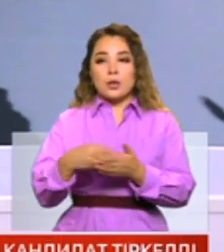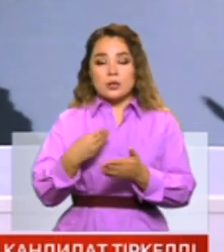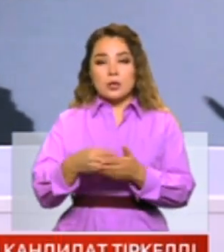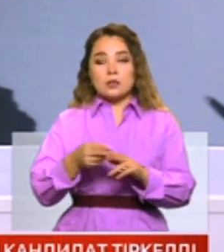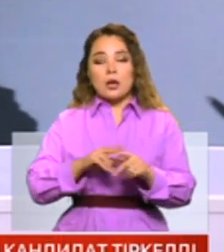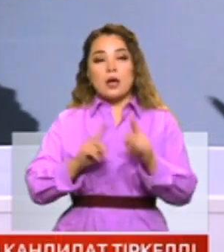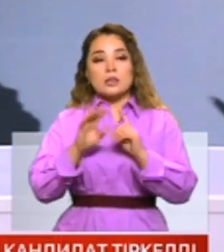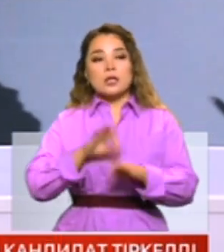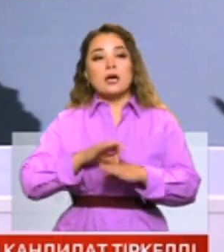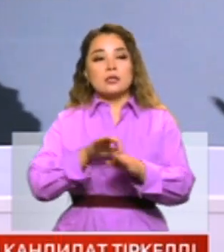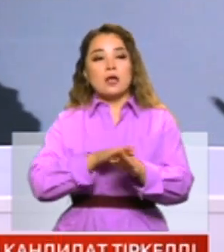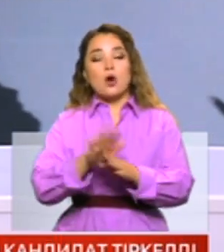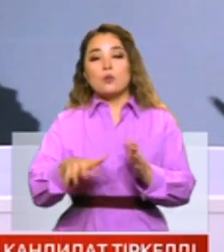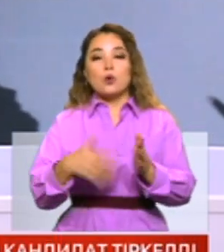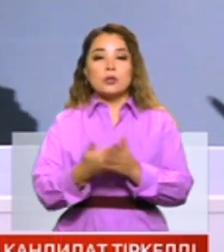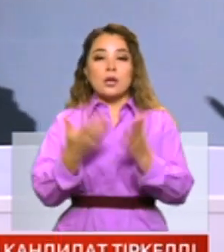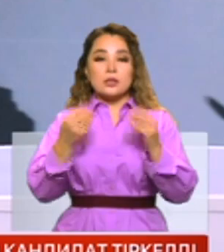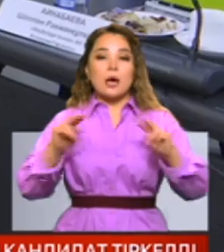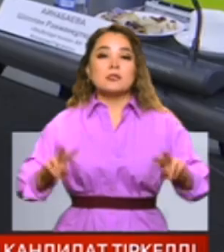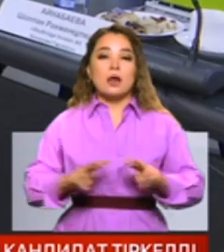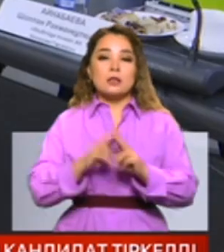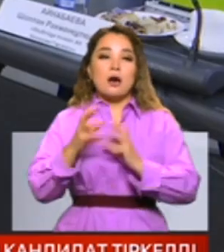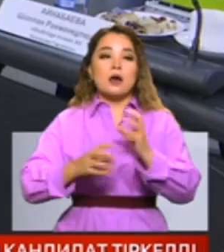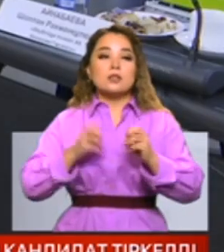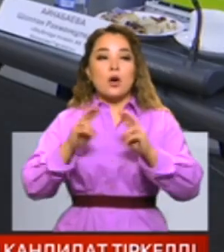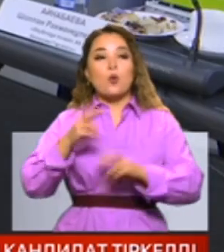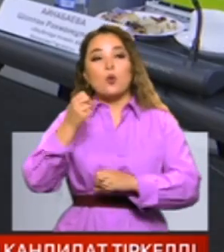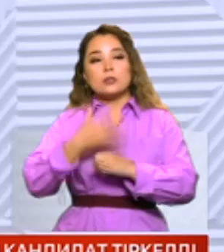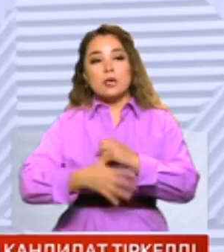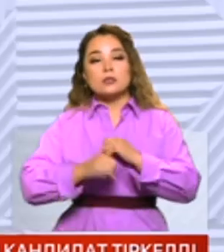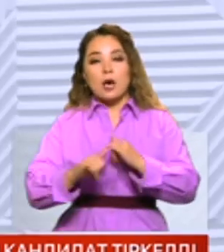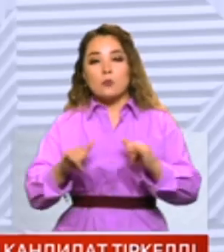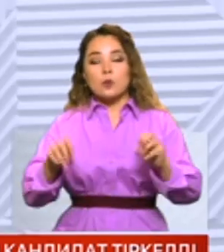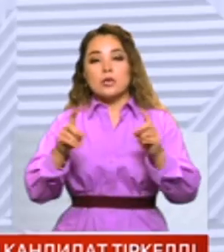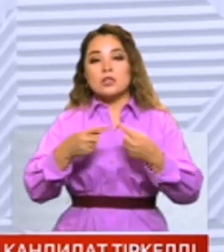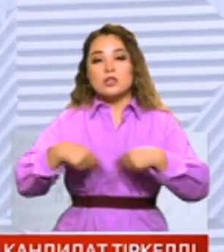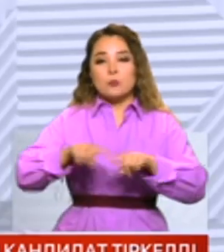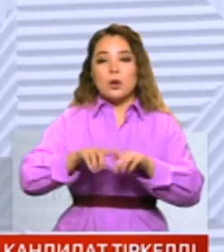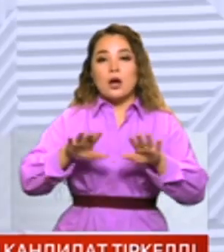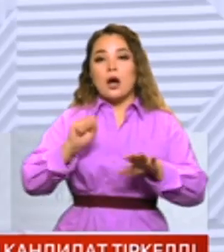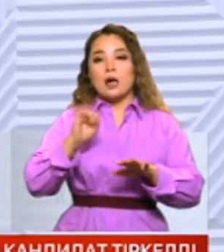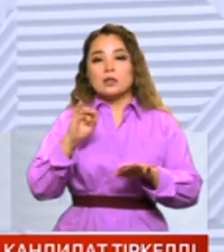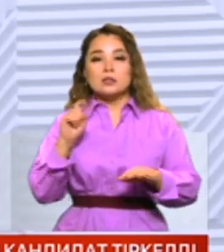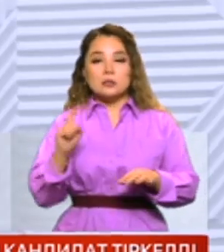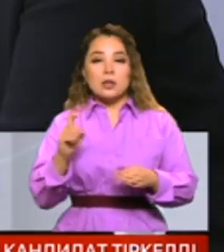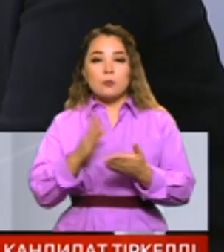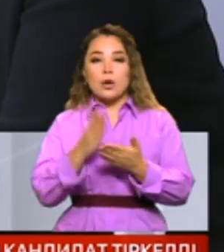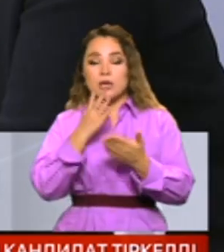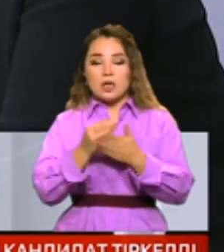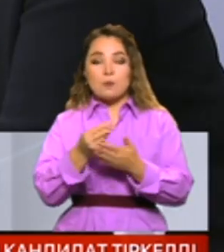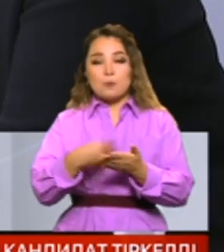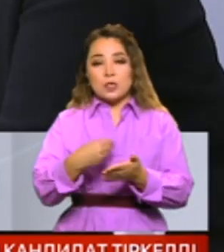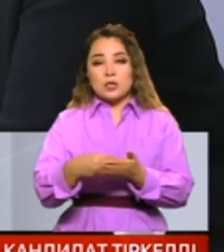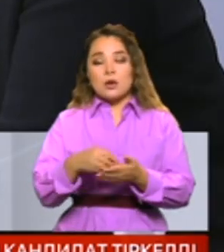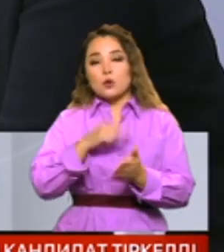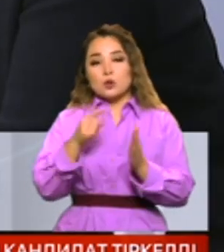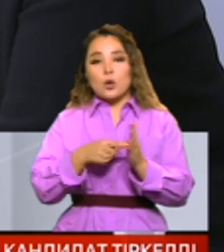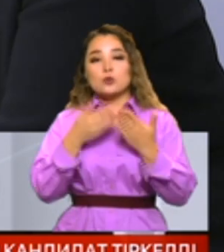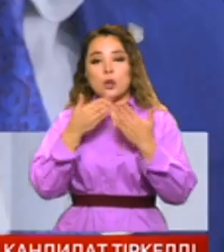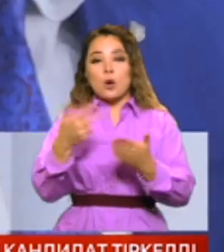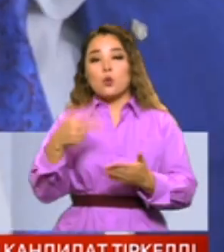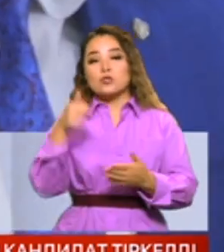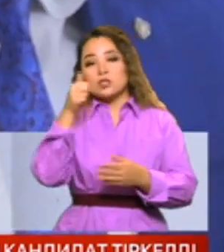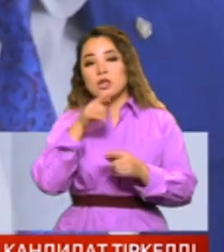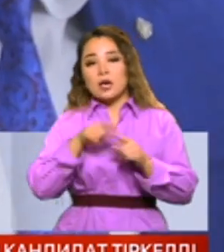мәселені талқылады. Бұған дейін олар Астана халықаралық қаржы орталығын дамыту шеңберінде құрылған АЭКС биржасында осы мәселені көтерген еді.